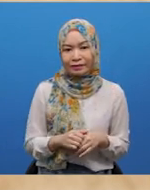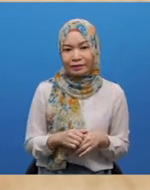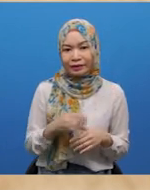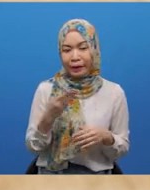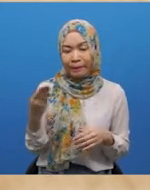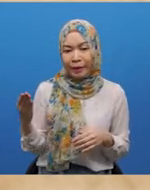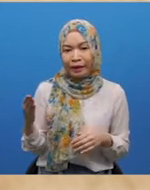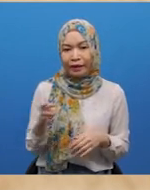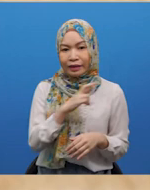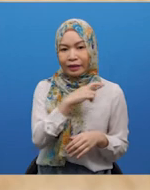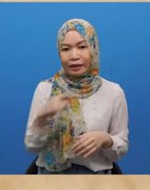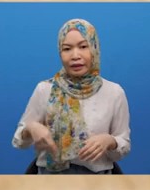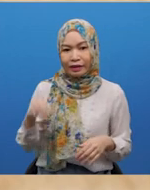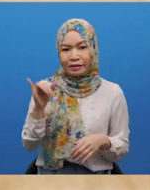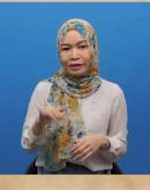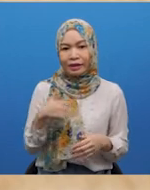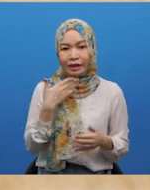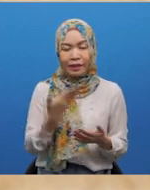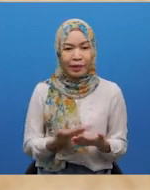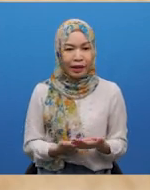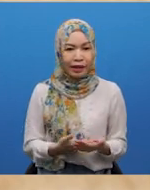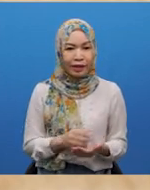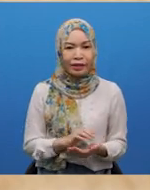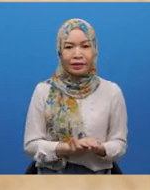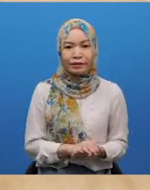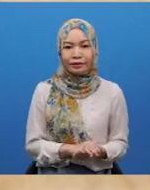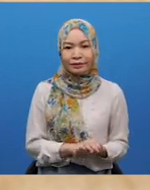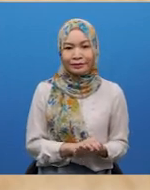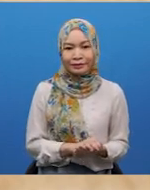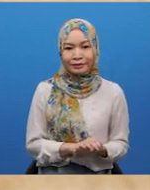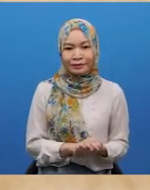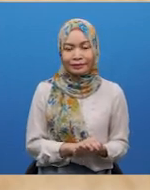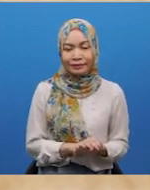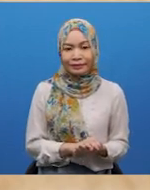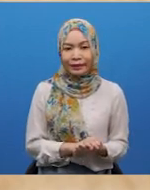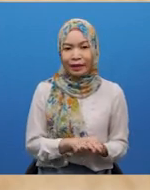melimpah adil, dagang sentari.